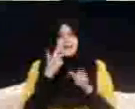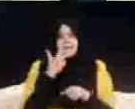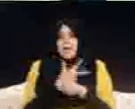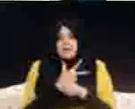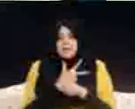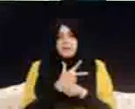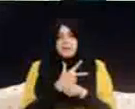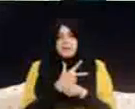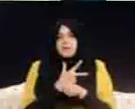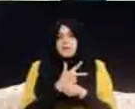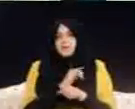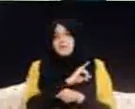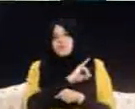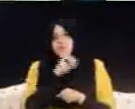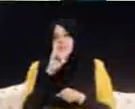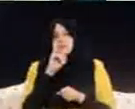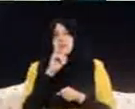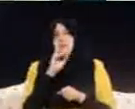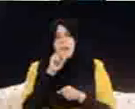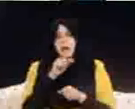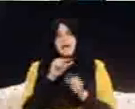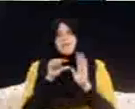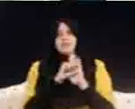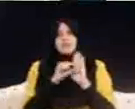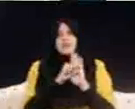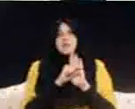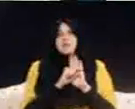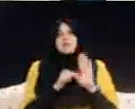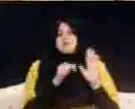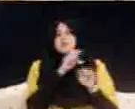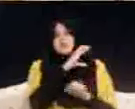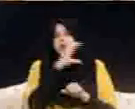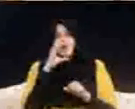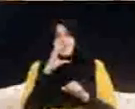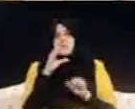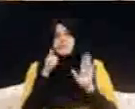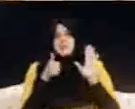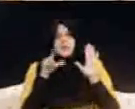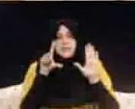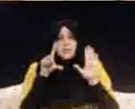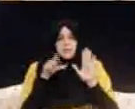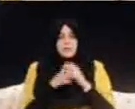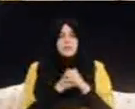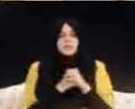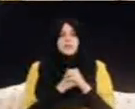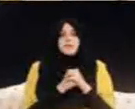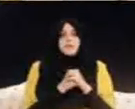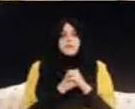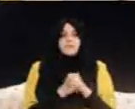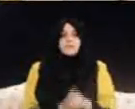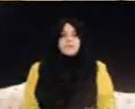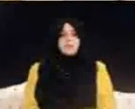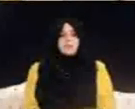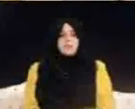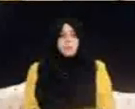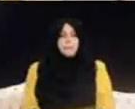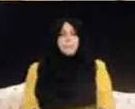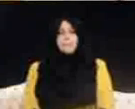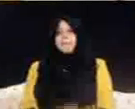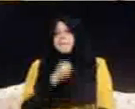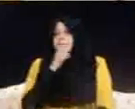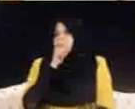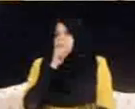نروح مباشرة الآية 176 من سورة النساء اللي نصت على أحكام الفرائض. والنبي عليه